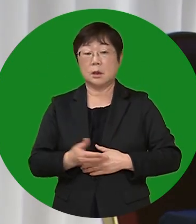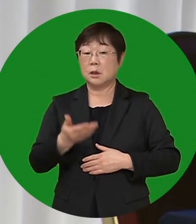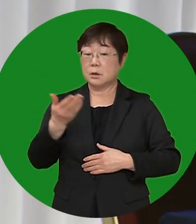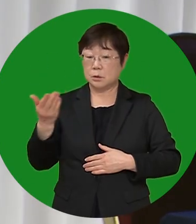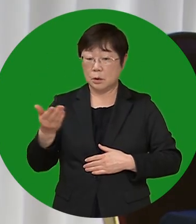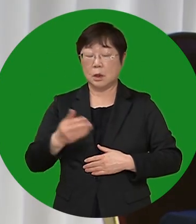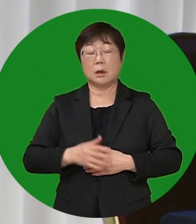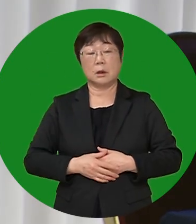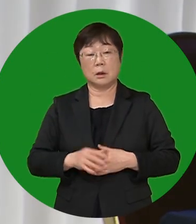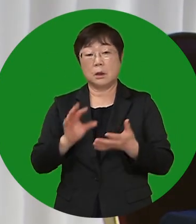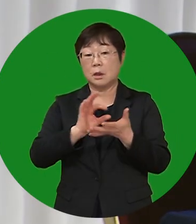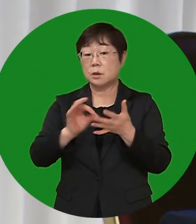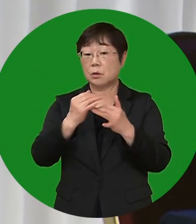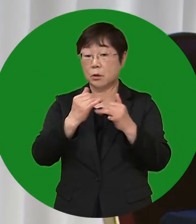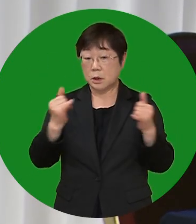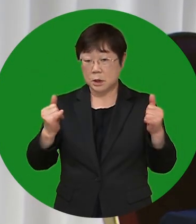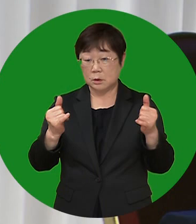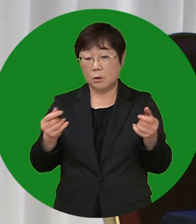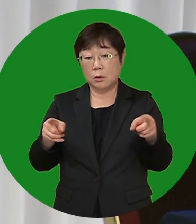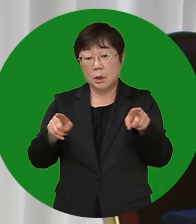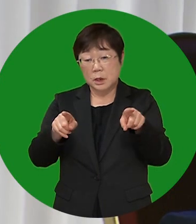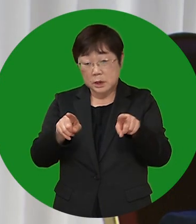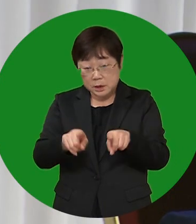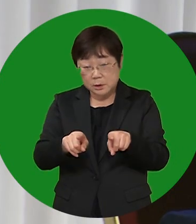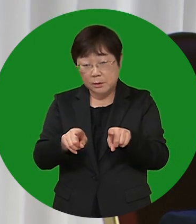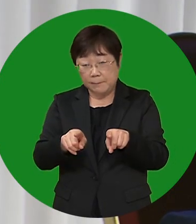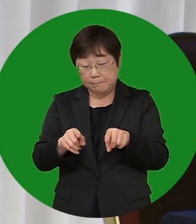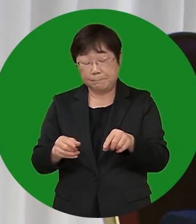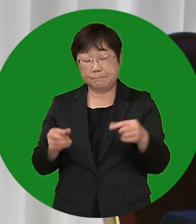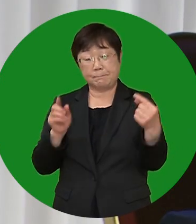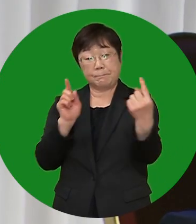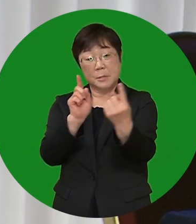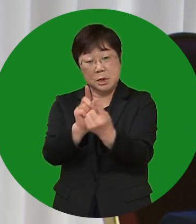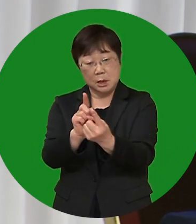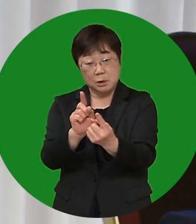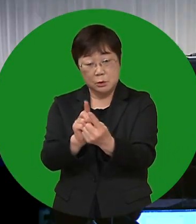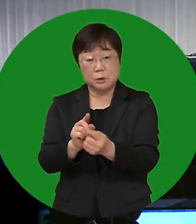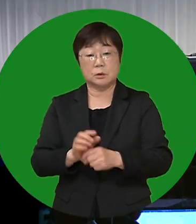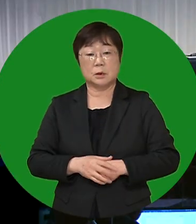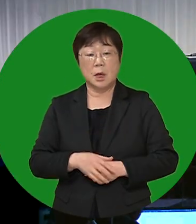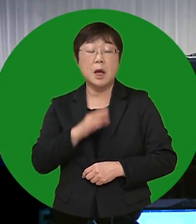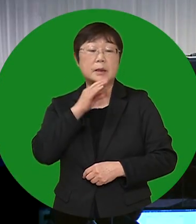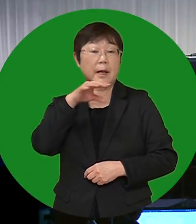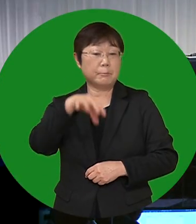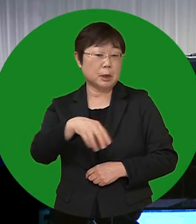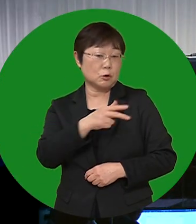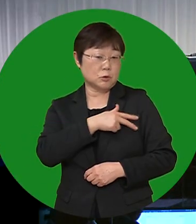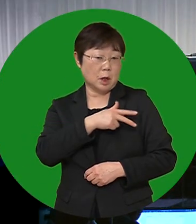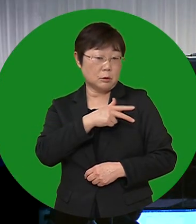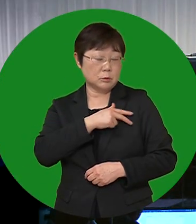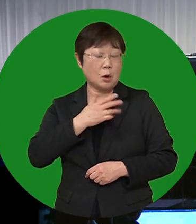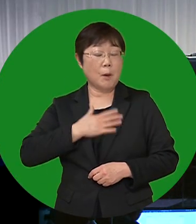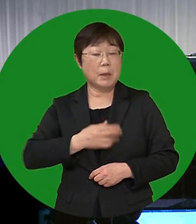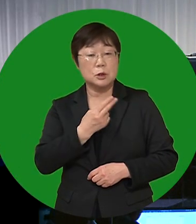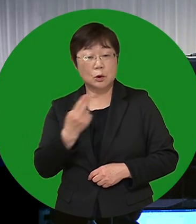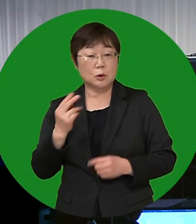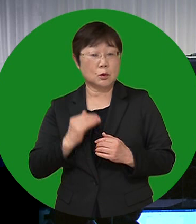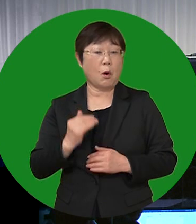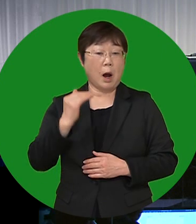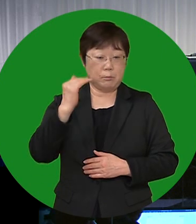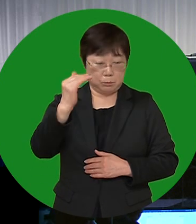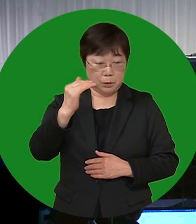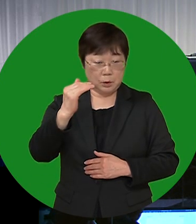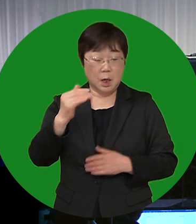それから消費者と一番ダイレクトに接する現場のスタッフの満足と